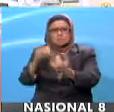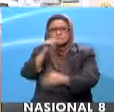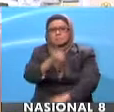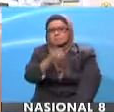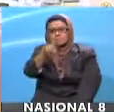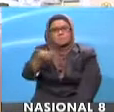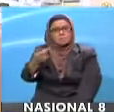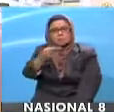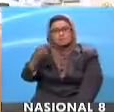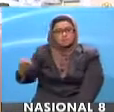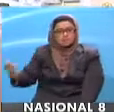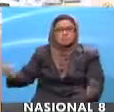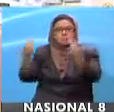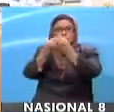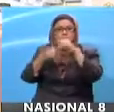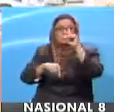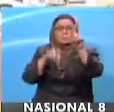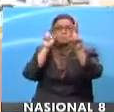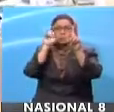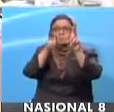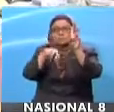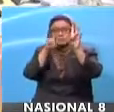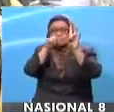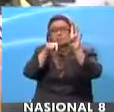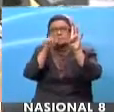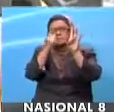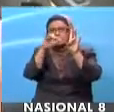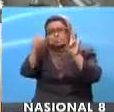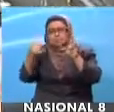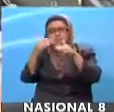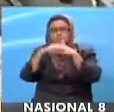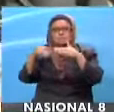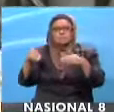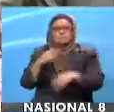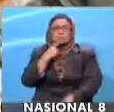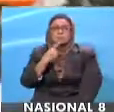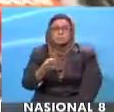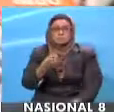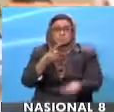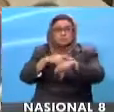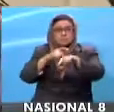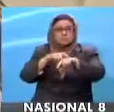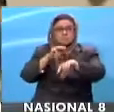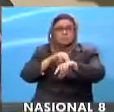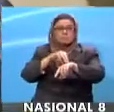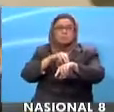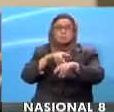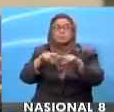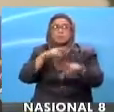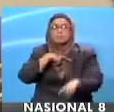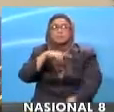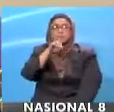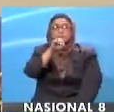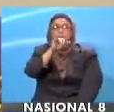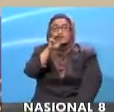yet beliau menyampaikannya pada sedang media masyarakat Agung tahunan ke-18 byb holdings berhad by